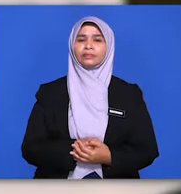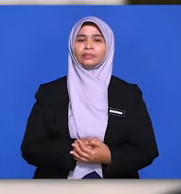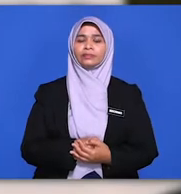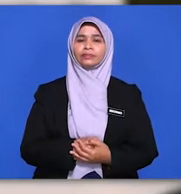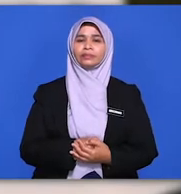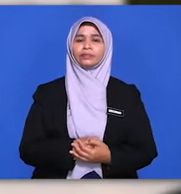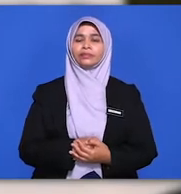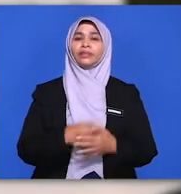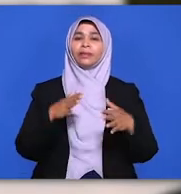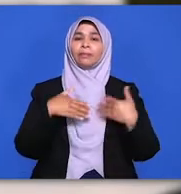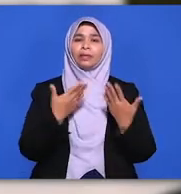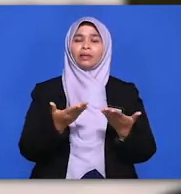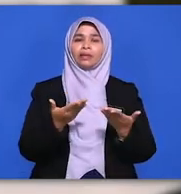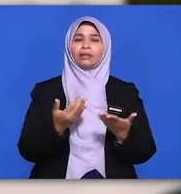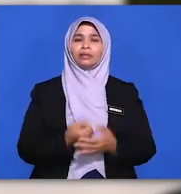Bagaimana?